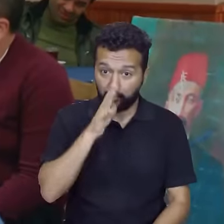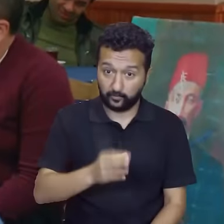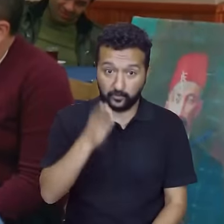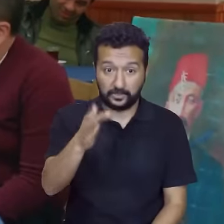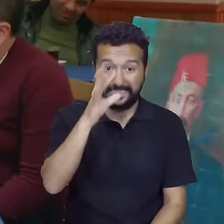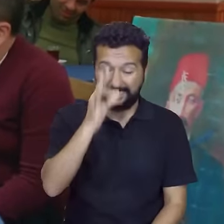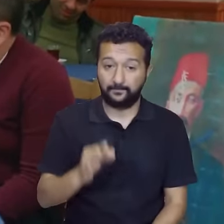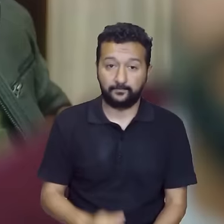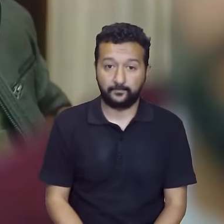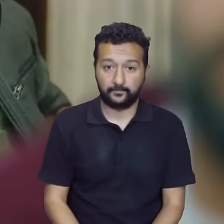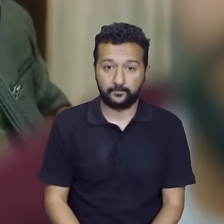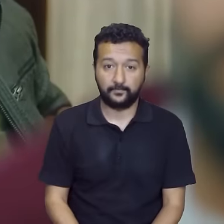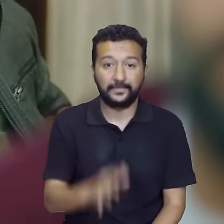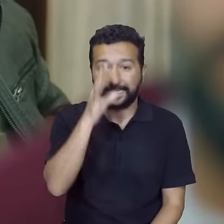musunuz?